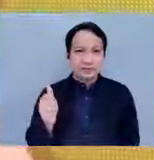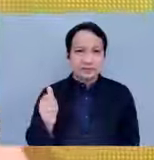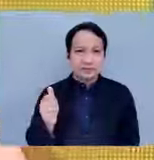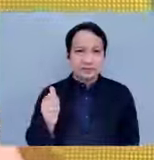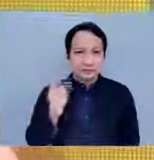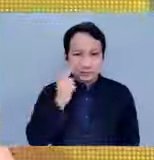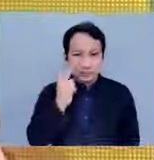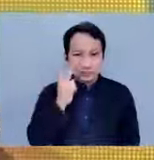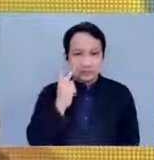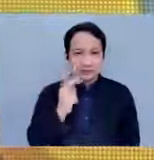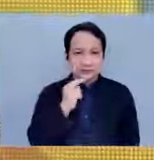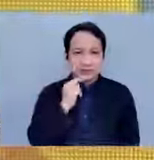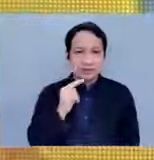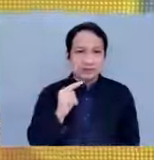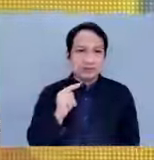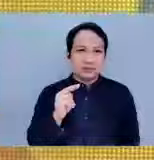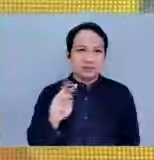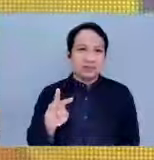Diba,